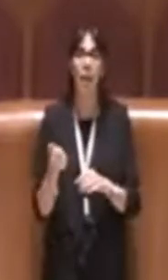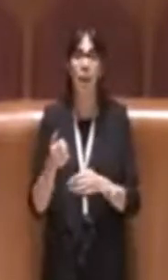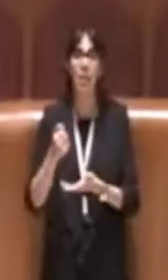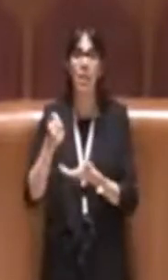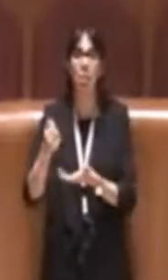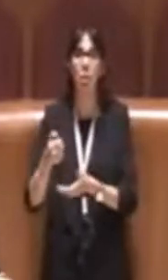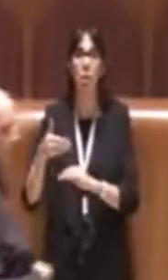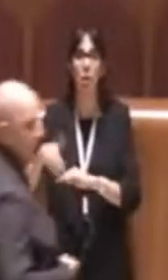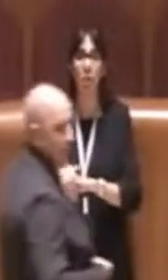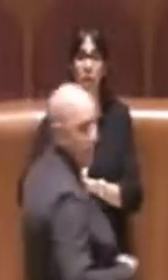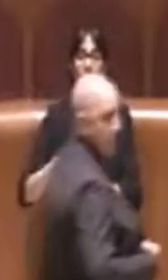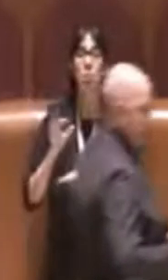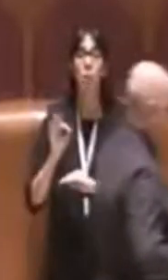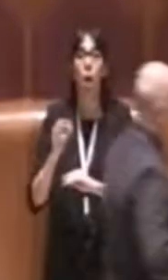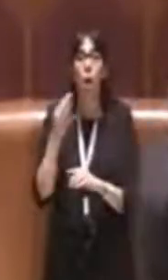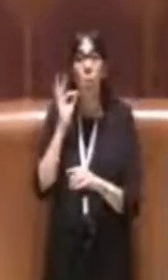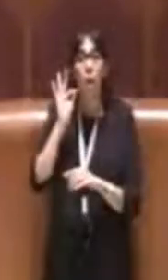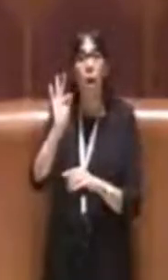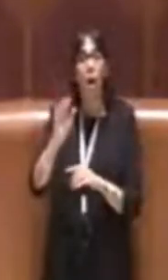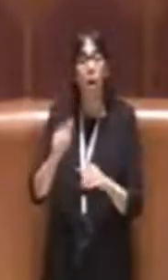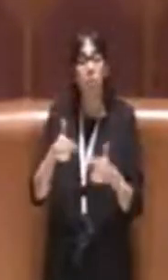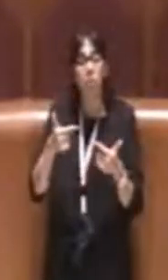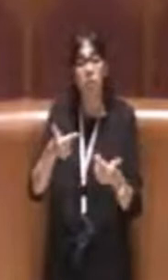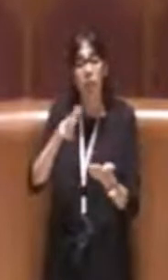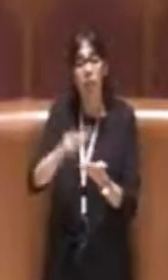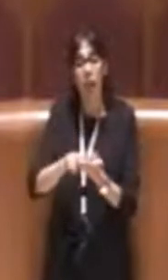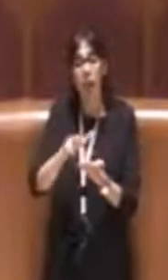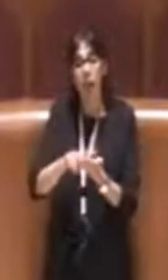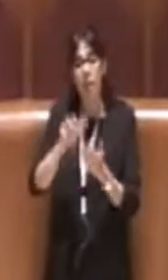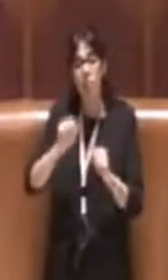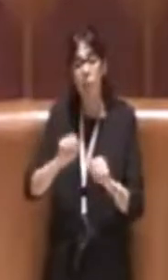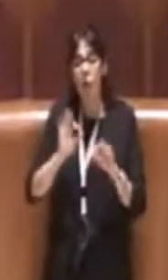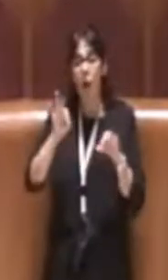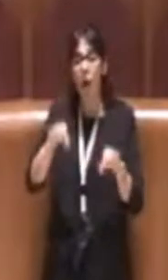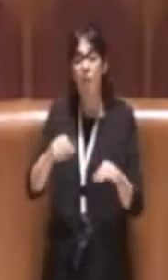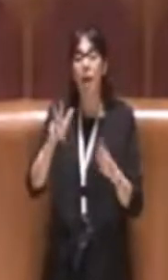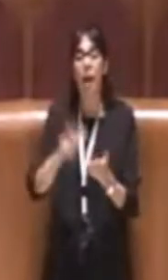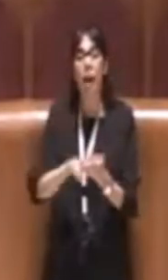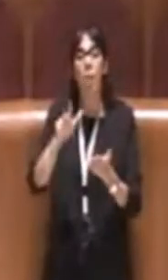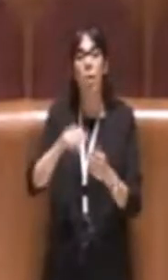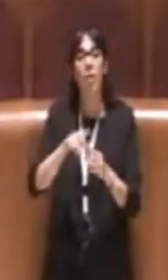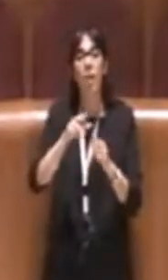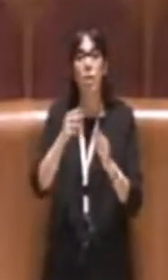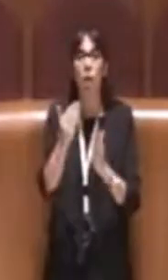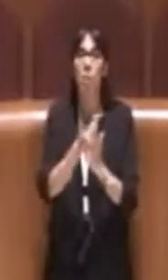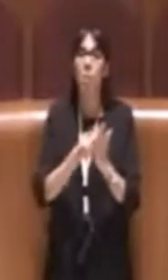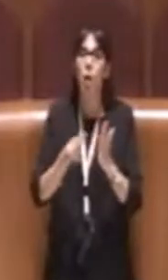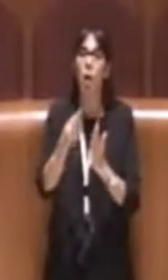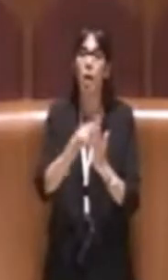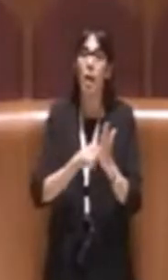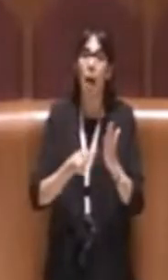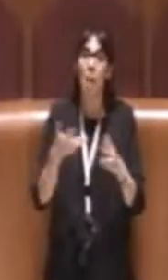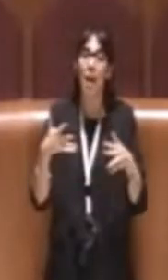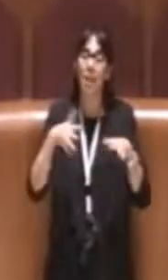proprio perché vogliamo garantire che si possa arrivare all'approvazione del programma integrato avendo